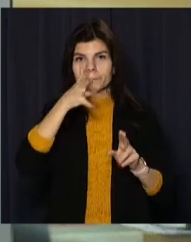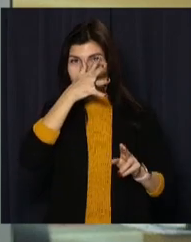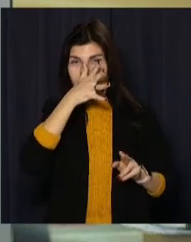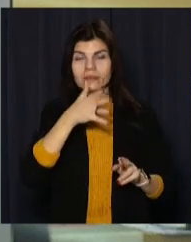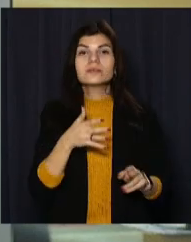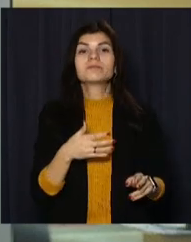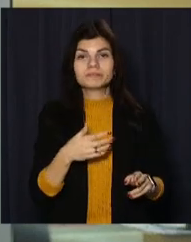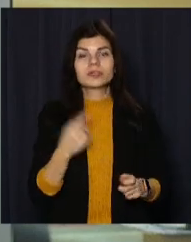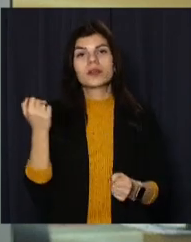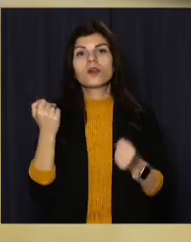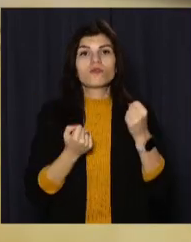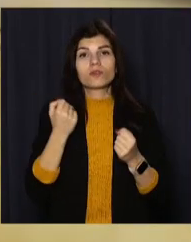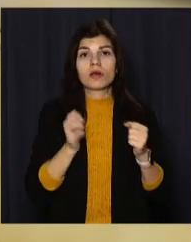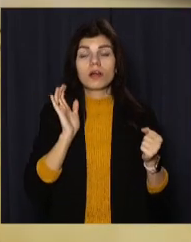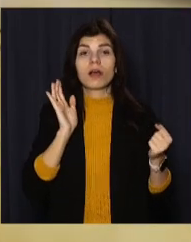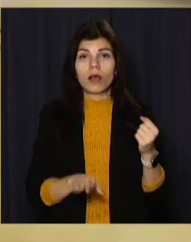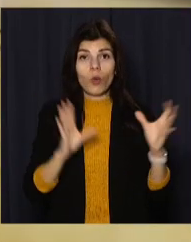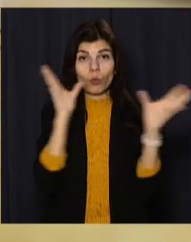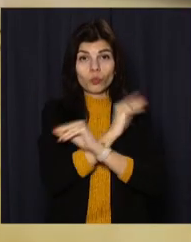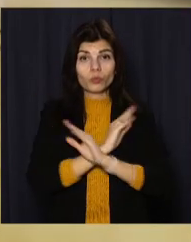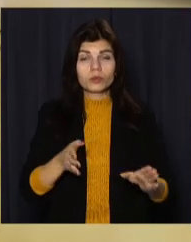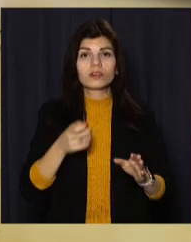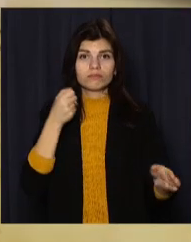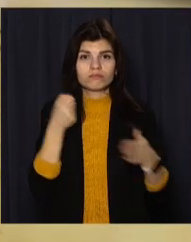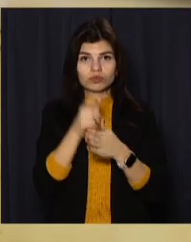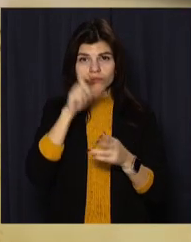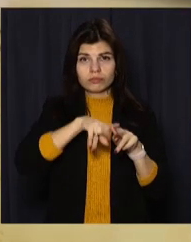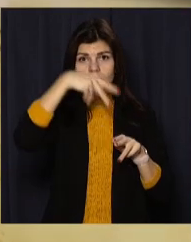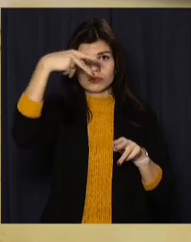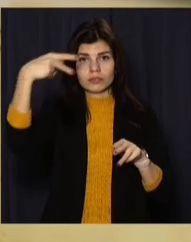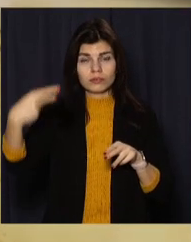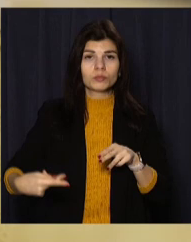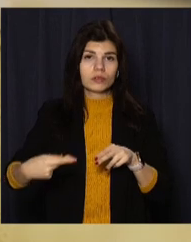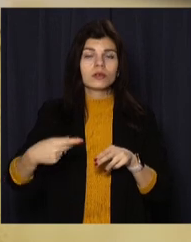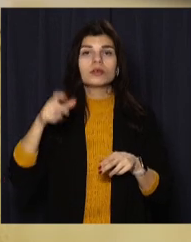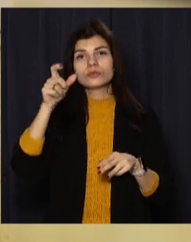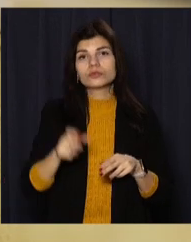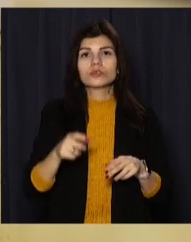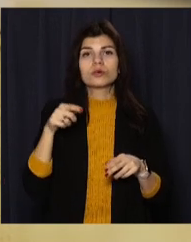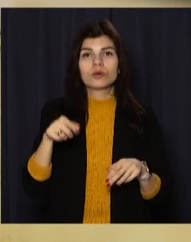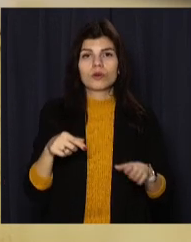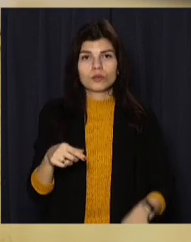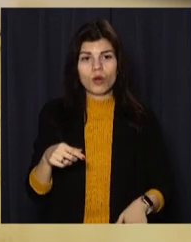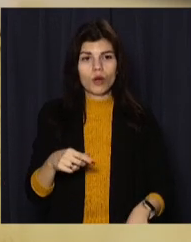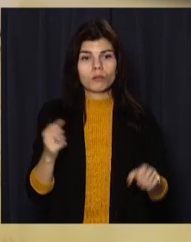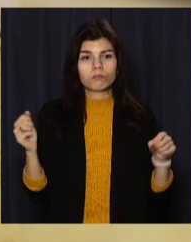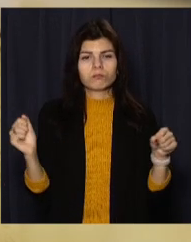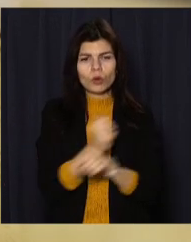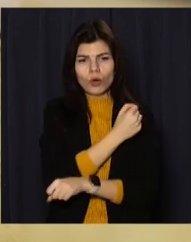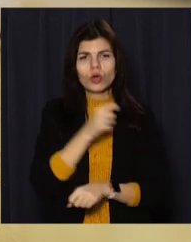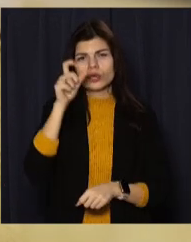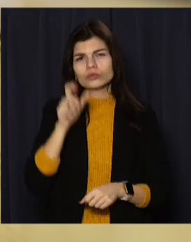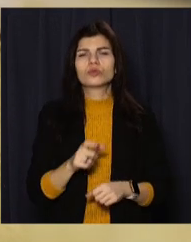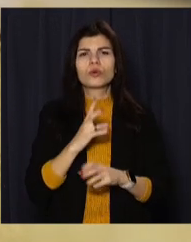місці. Кермувальник не встиг зреагувати та збив його. Від сильного удару пішоходу відірвало ногу. Чоловік помер